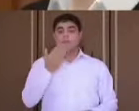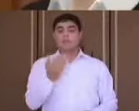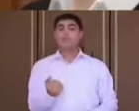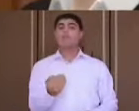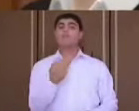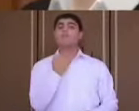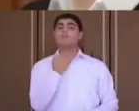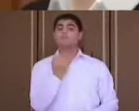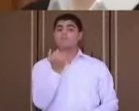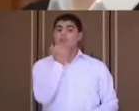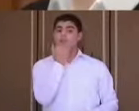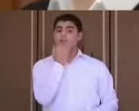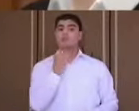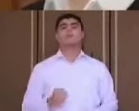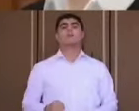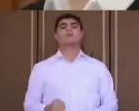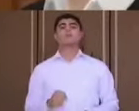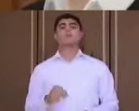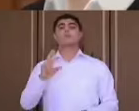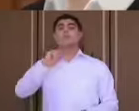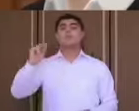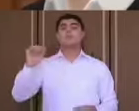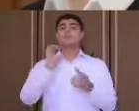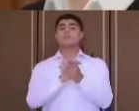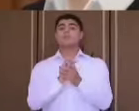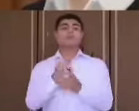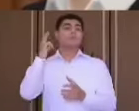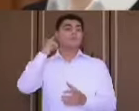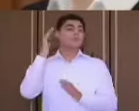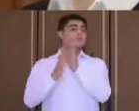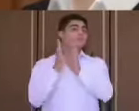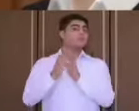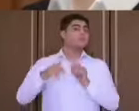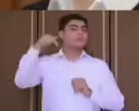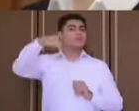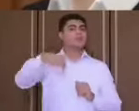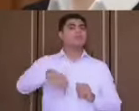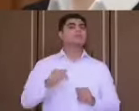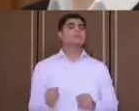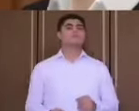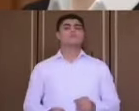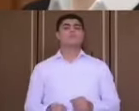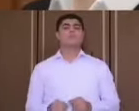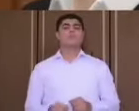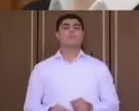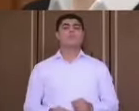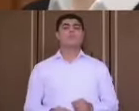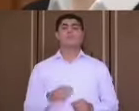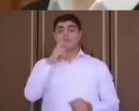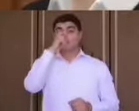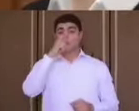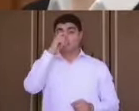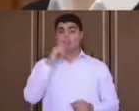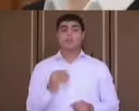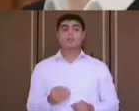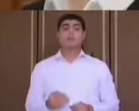بليغ في علوم اللغة، بيعرف يتكلم من غير ما يغلط زي أصحابنا اللي بيسمعونا